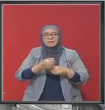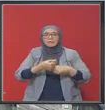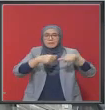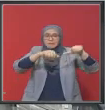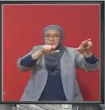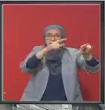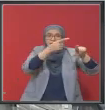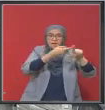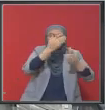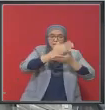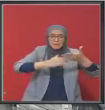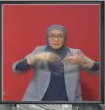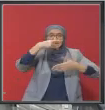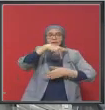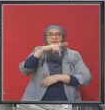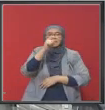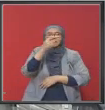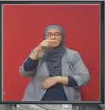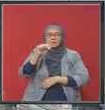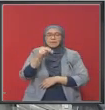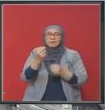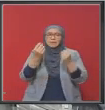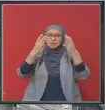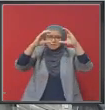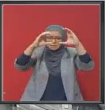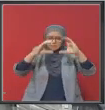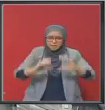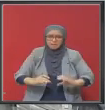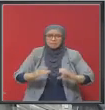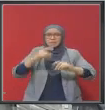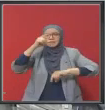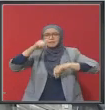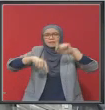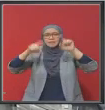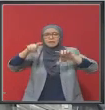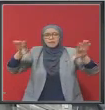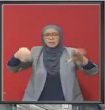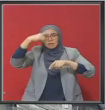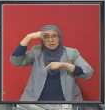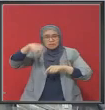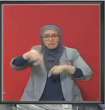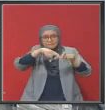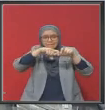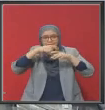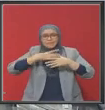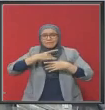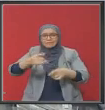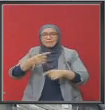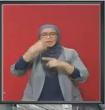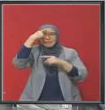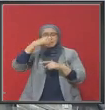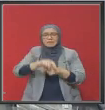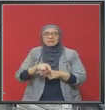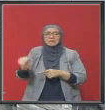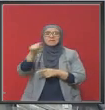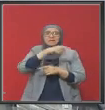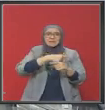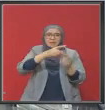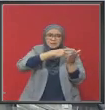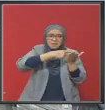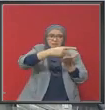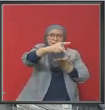yang telah dilaksanakan untuk menarik minat supaya peminjam ini memulangkan seluruh pinjaman